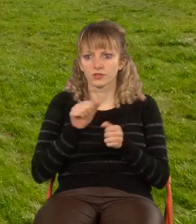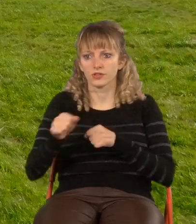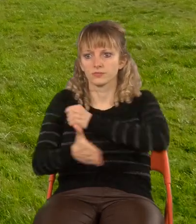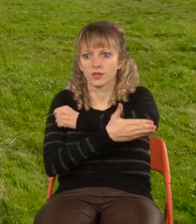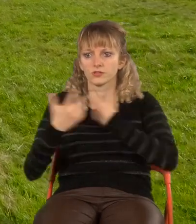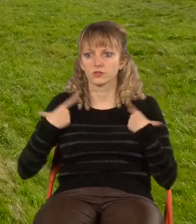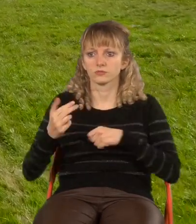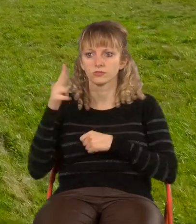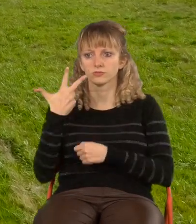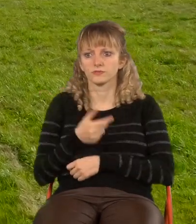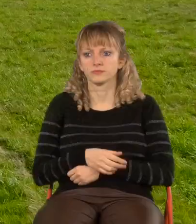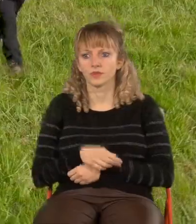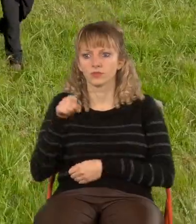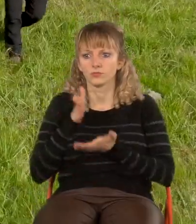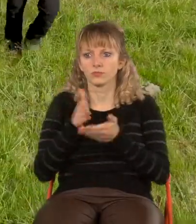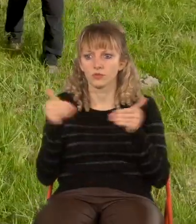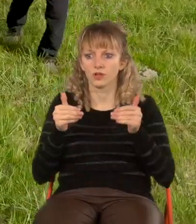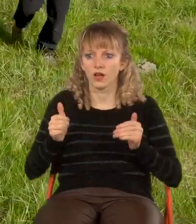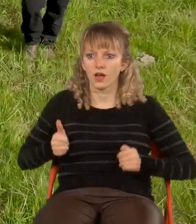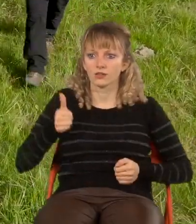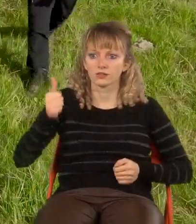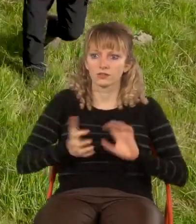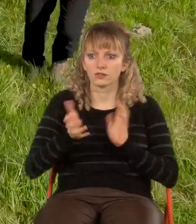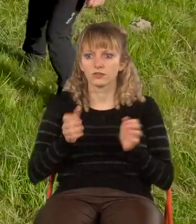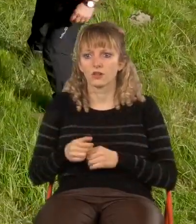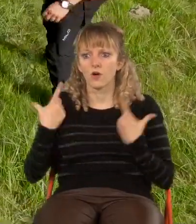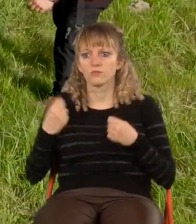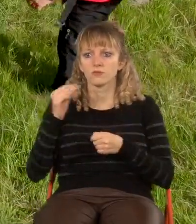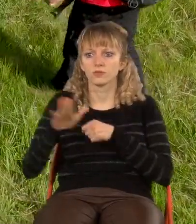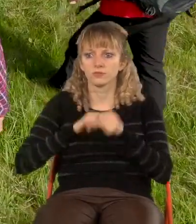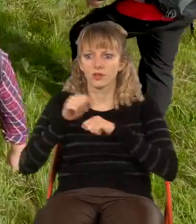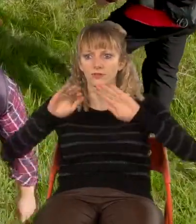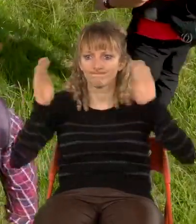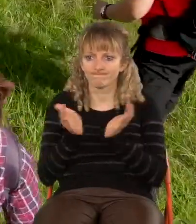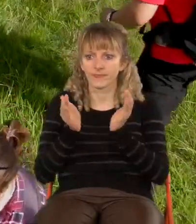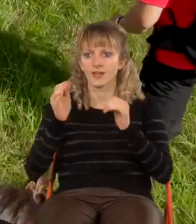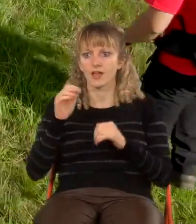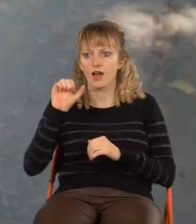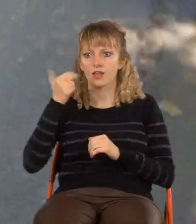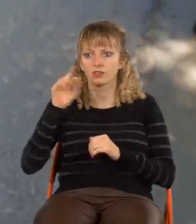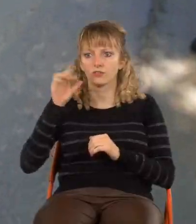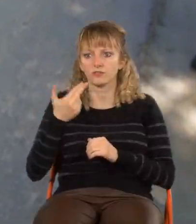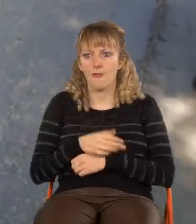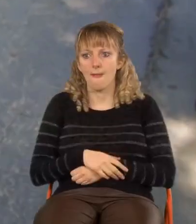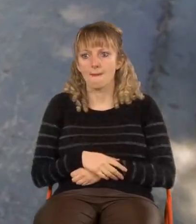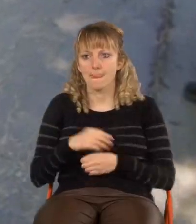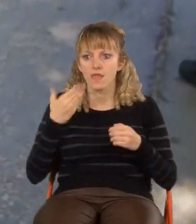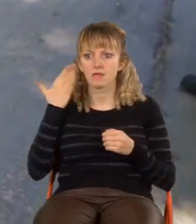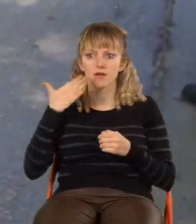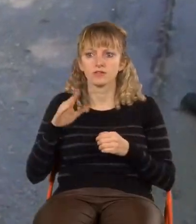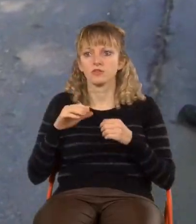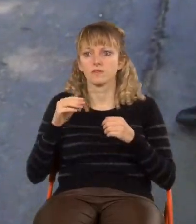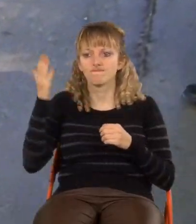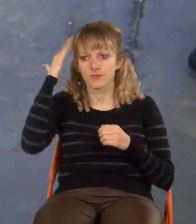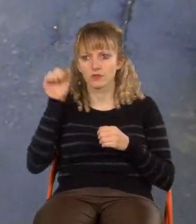jest wsparcie osób trzecich. I tu pomóc może asystent turystyczny osoby niepełnosprawnej, w skrócie ATON. Najbardziej